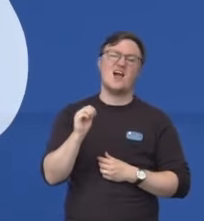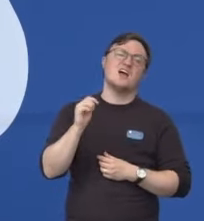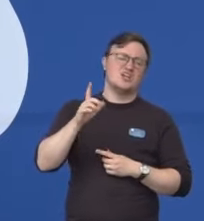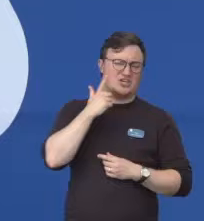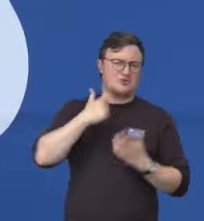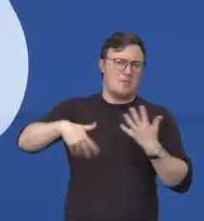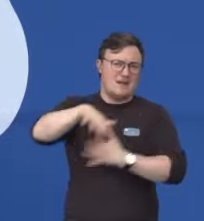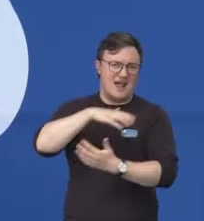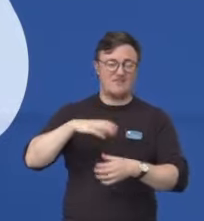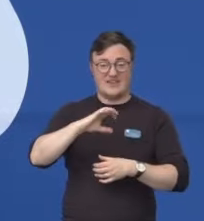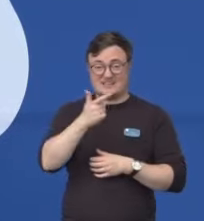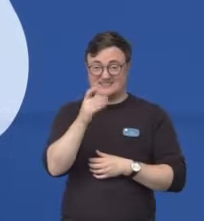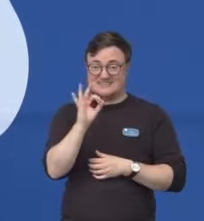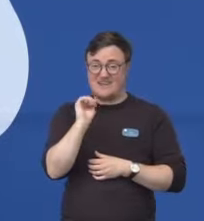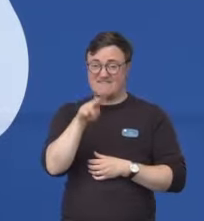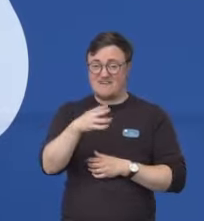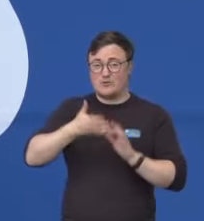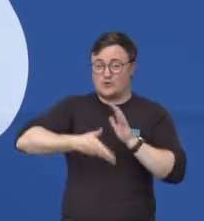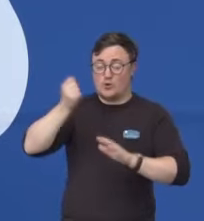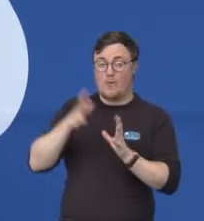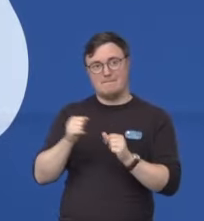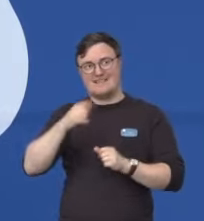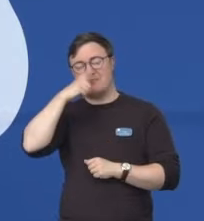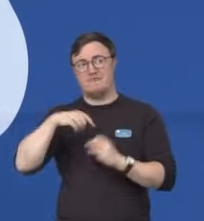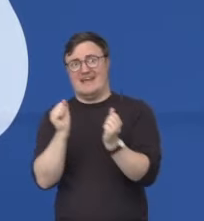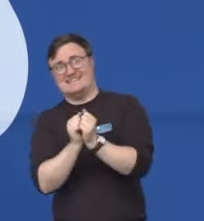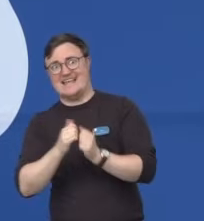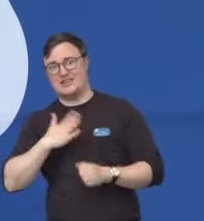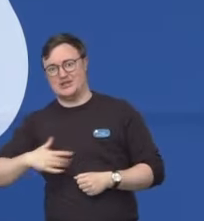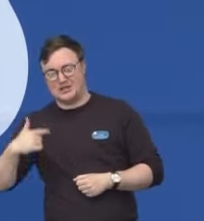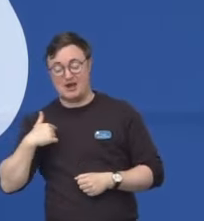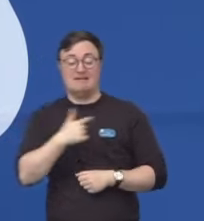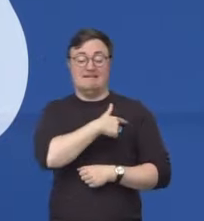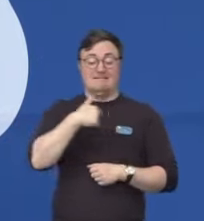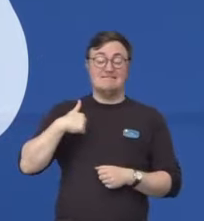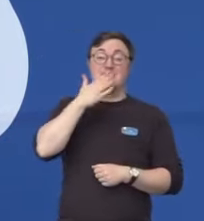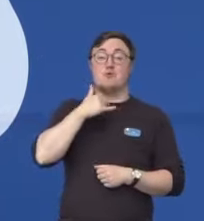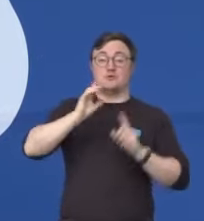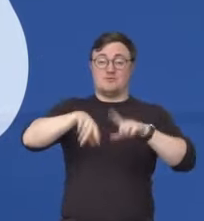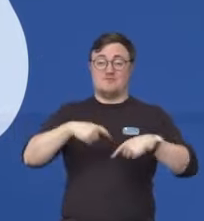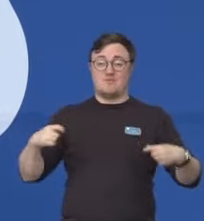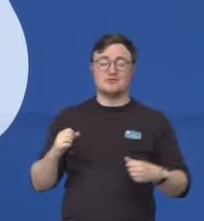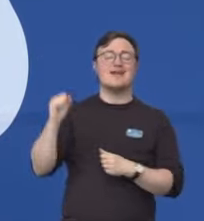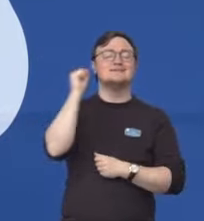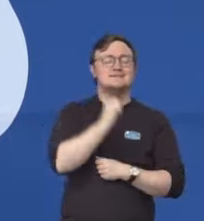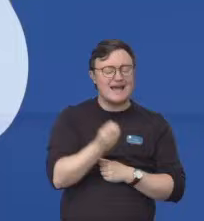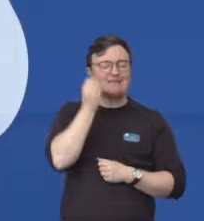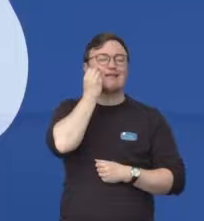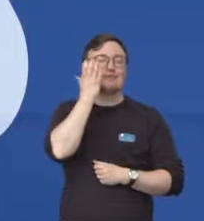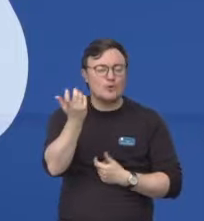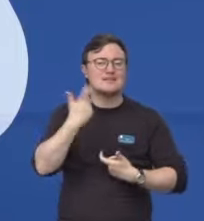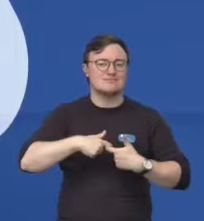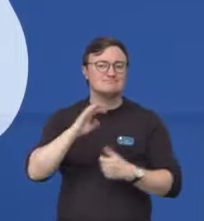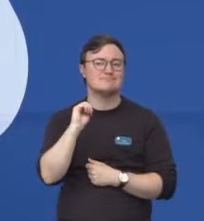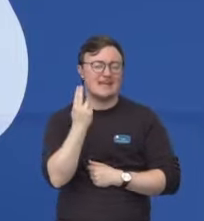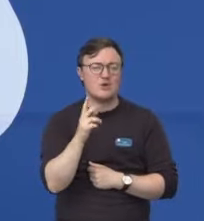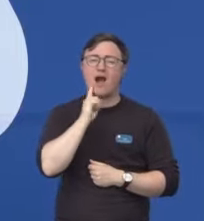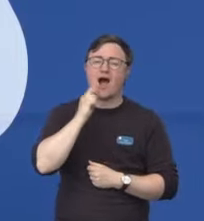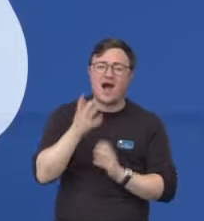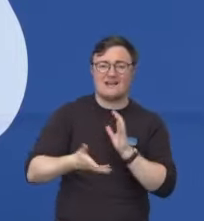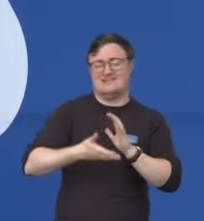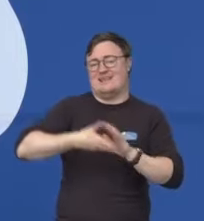var inne på lite av det tidigare, fast på helt fel sätt tycker jag. För vi ungdomsförbundare är så bra på att när det kommer till just EU, att prata om allt som